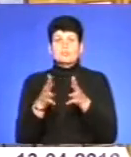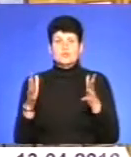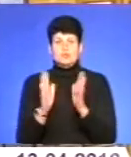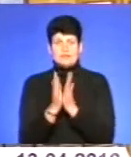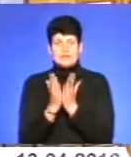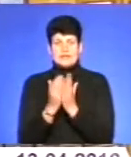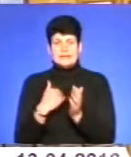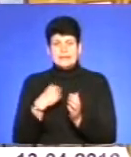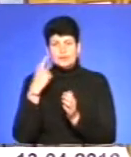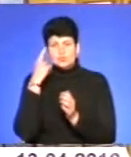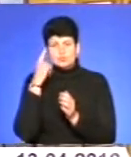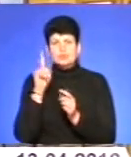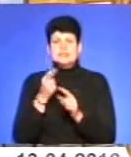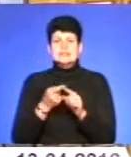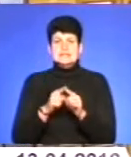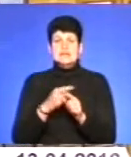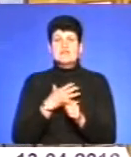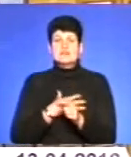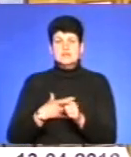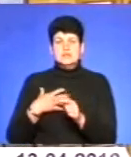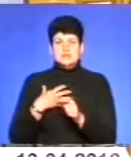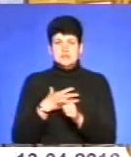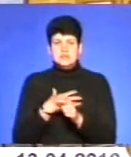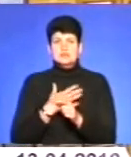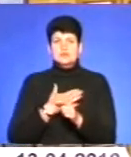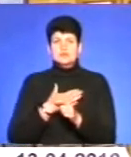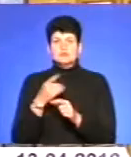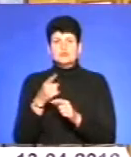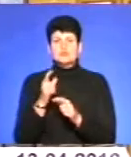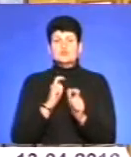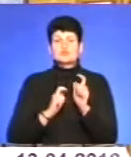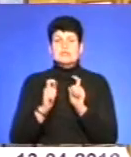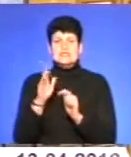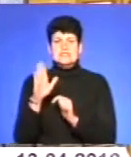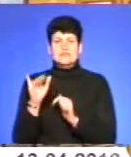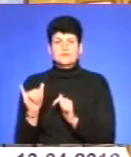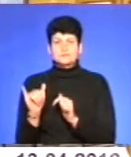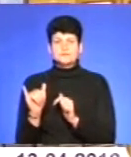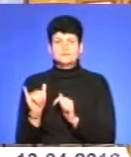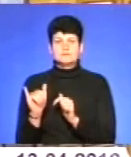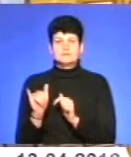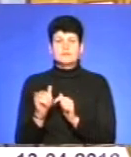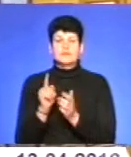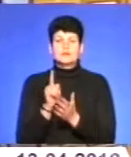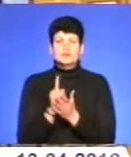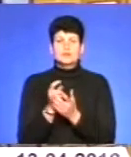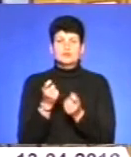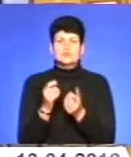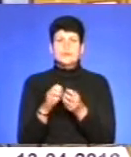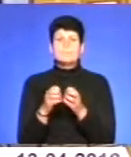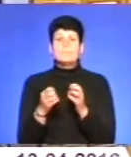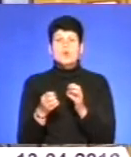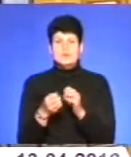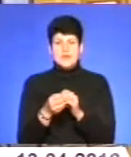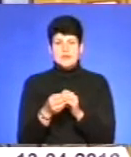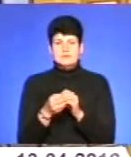Я думаю, що це і важливо, що і в контексті нашого тернопільського студентства, яке, як на мене, очевидно, має тут трішечки проблеми,